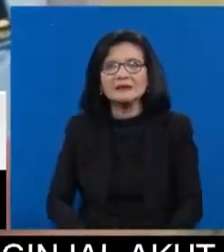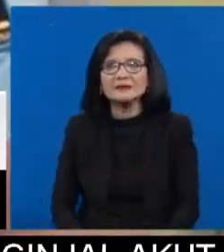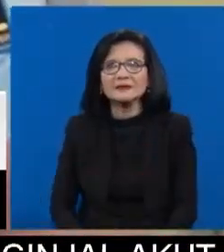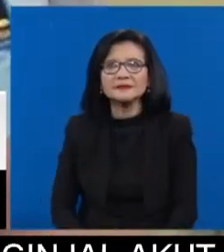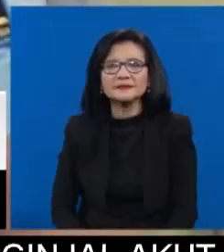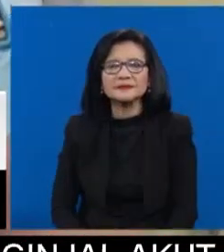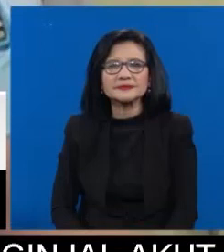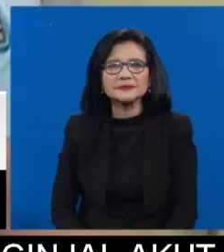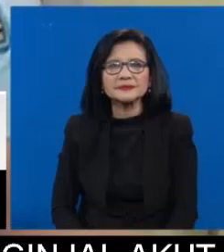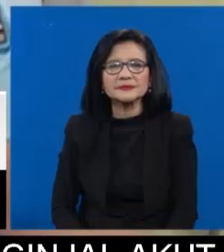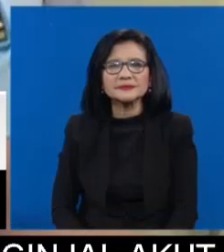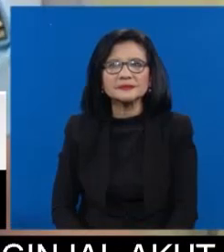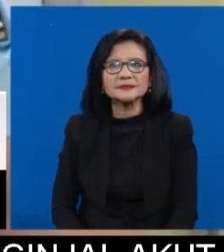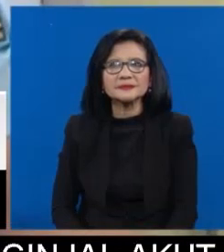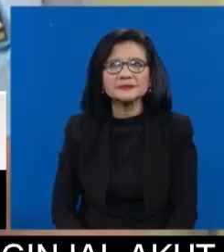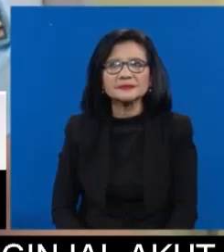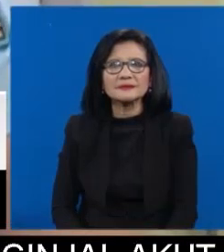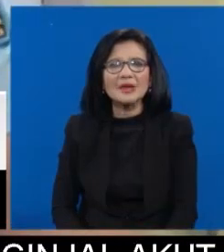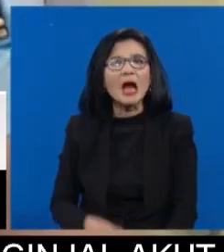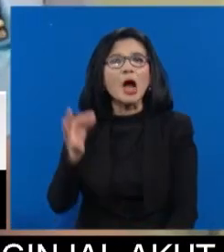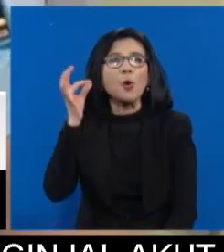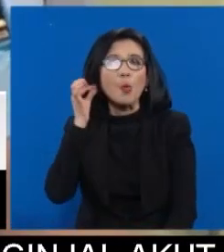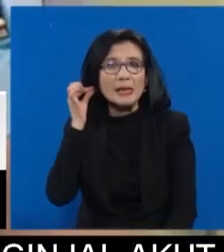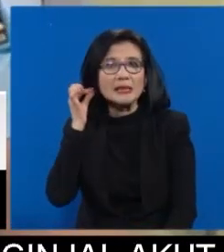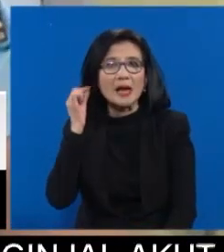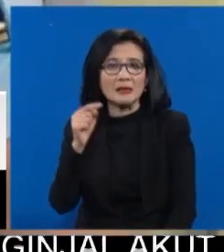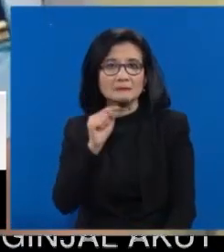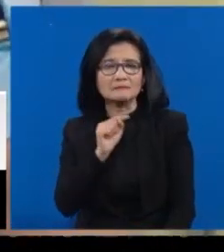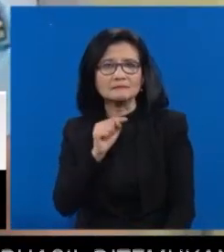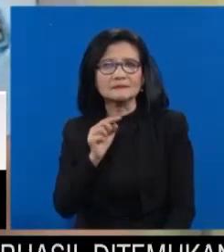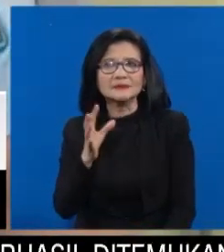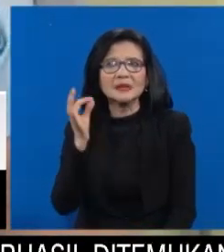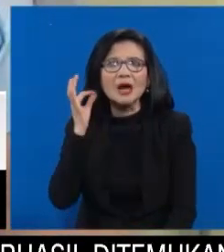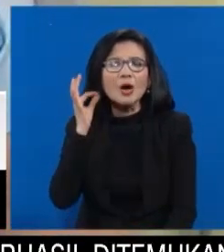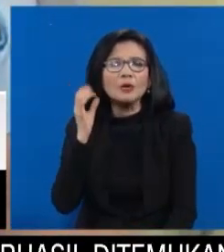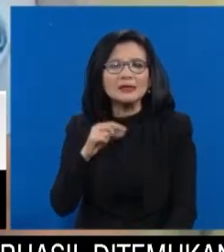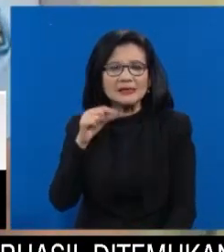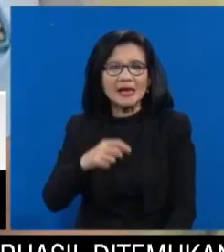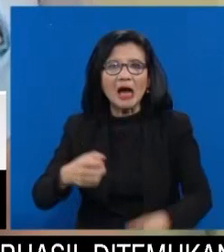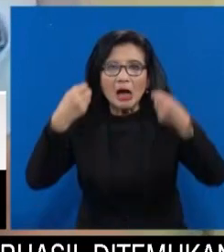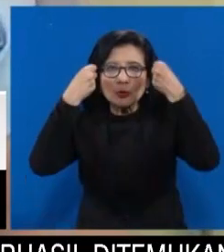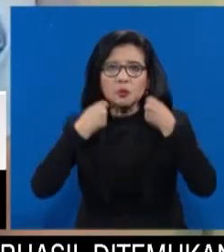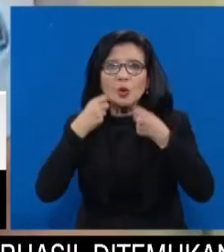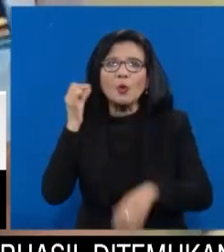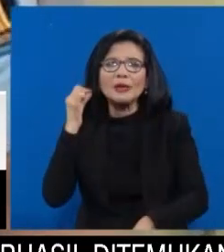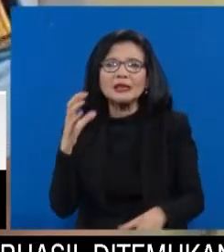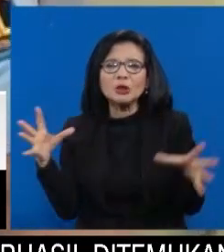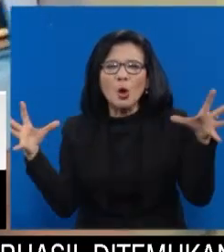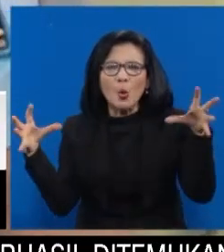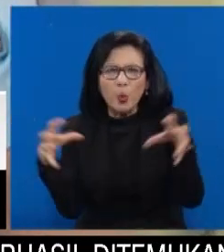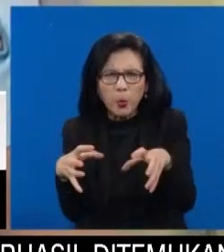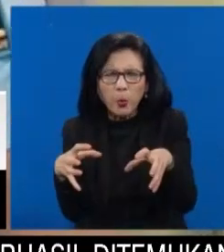Kondisi blok wanita yang sudah overcrowded ya tentunya malah tidak